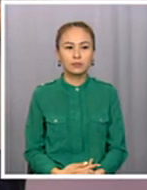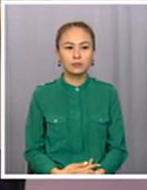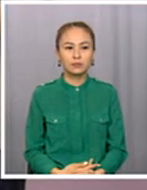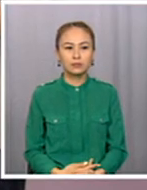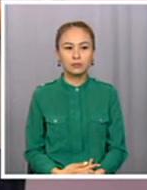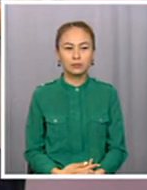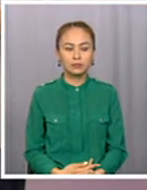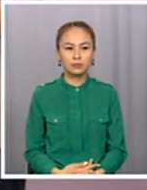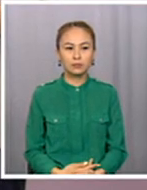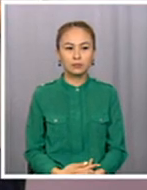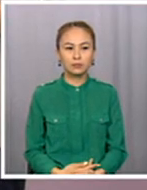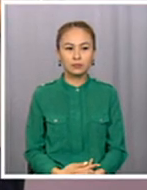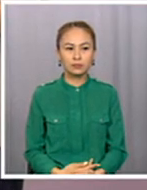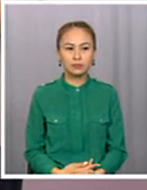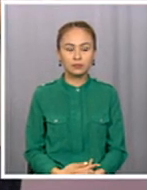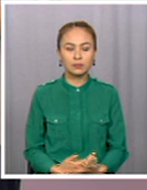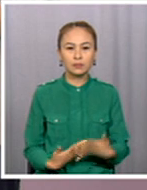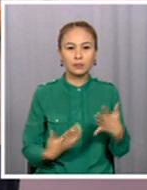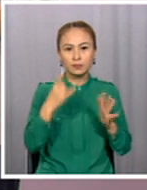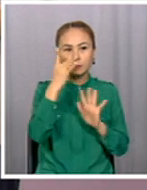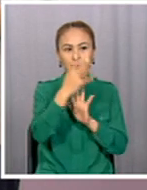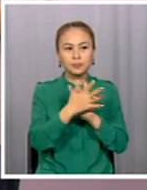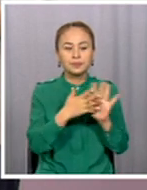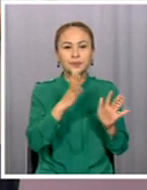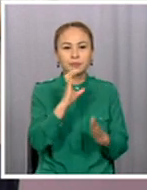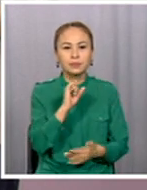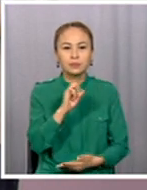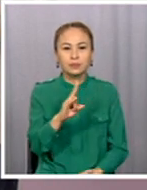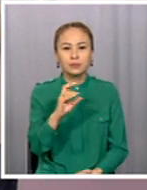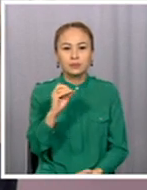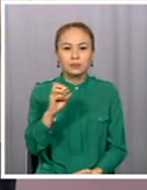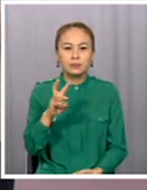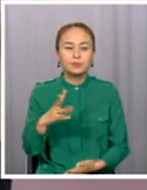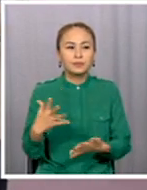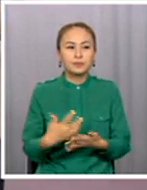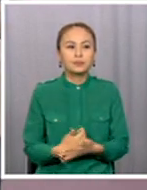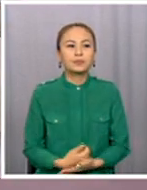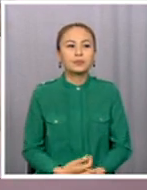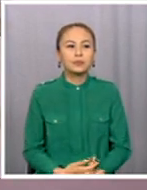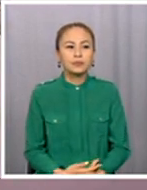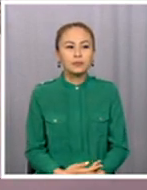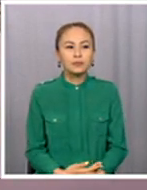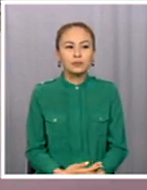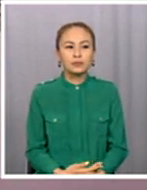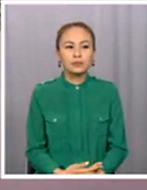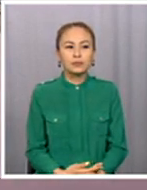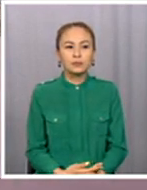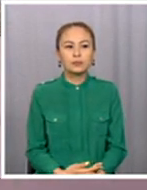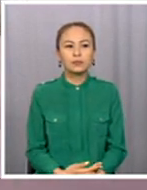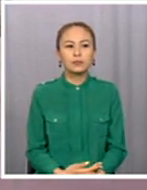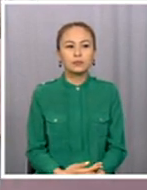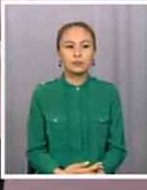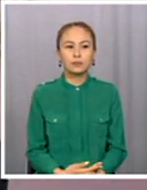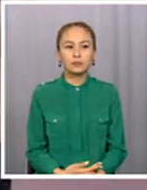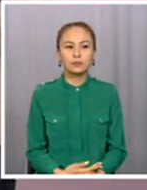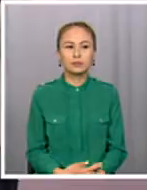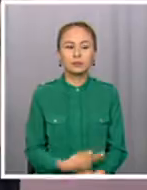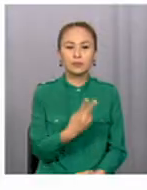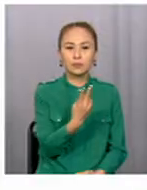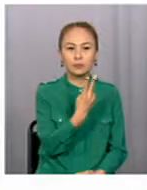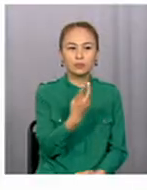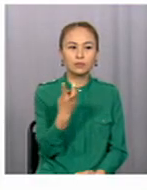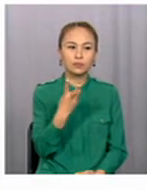болса, мәтіннен сан есімдерді табыңдар. Иә, сан есімдер